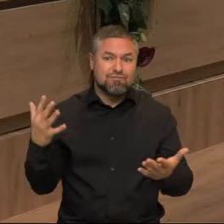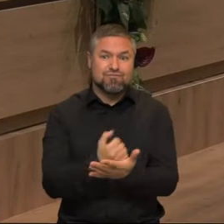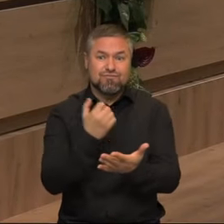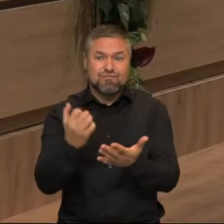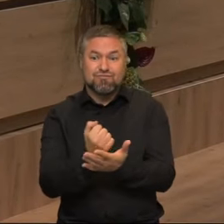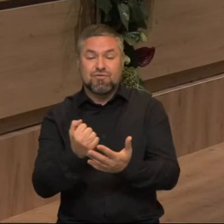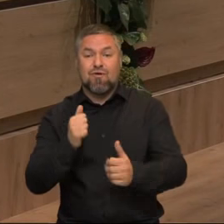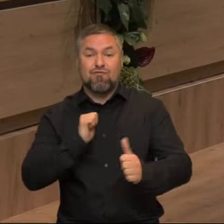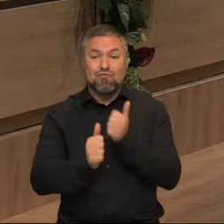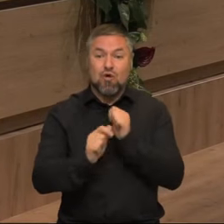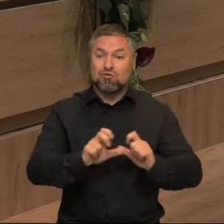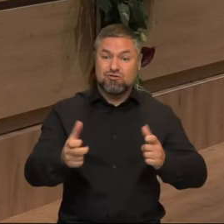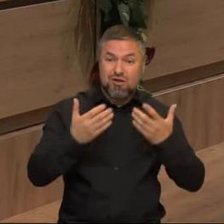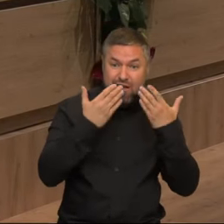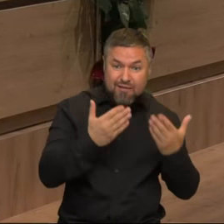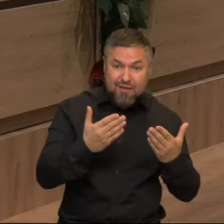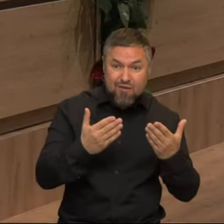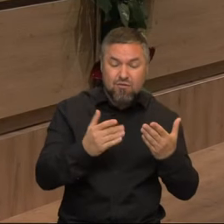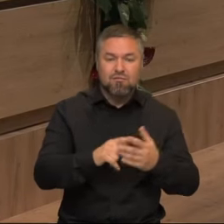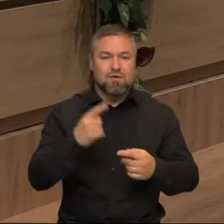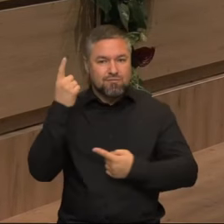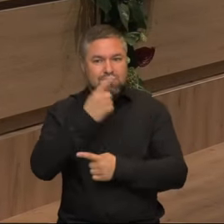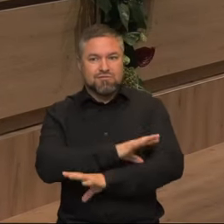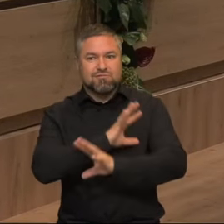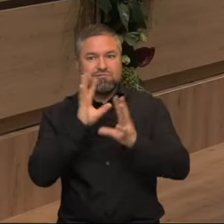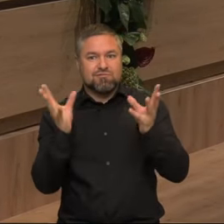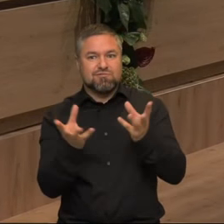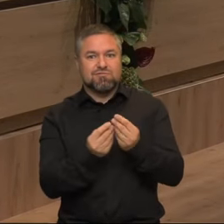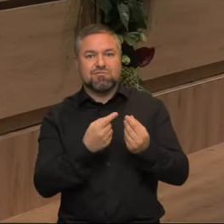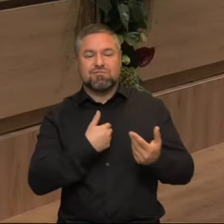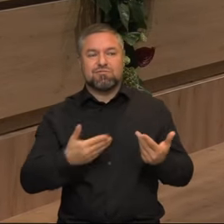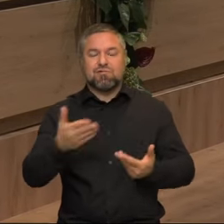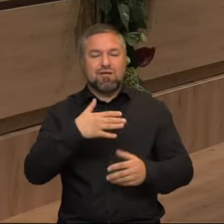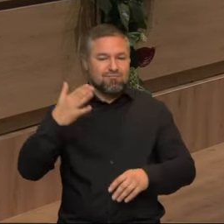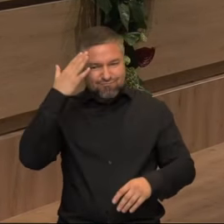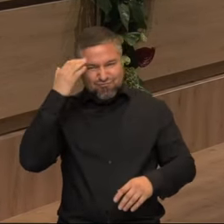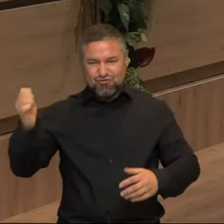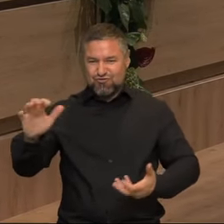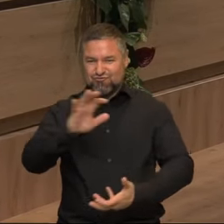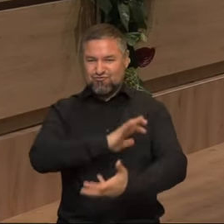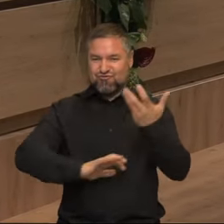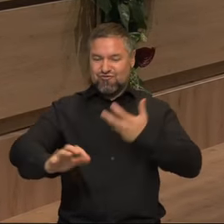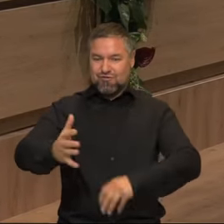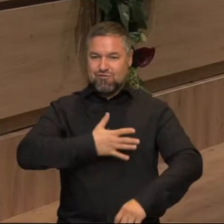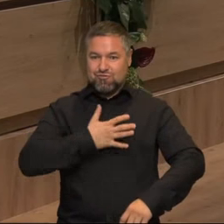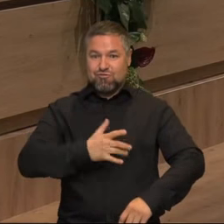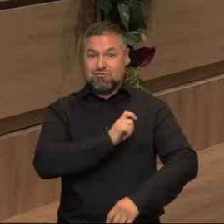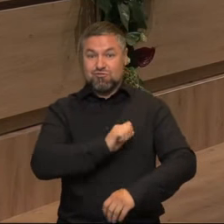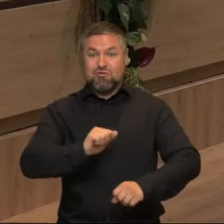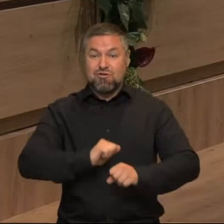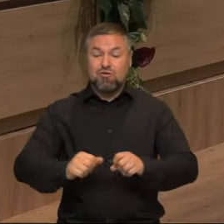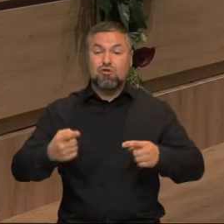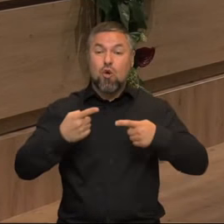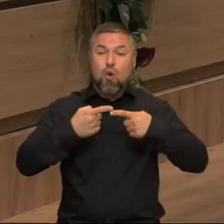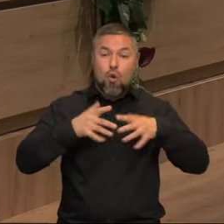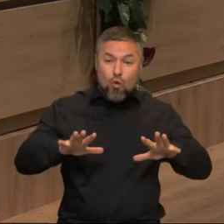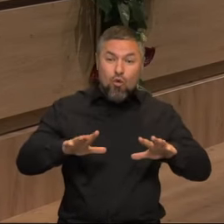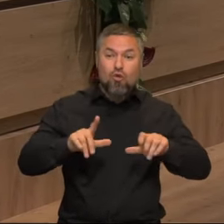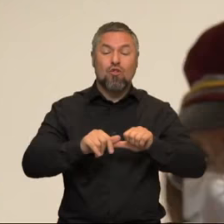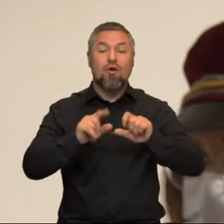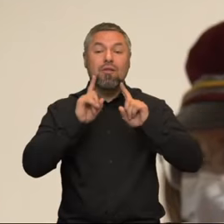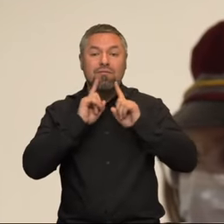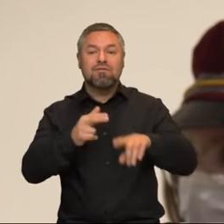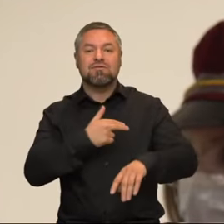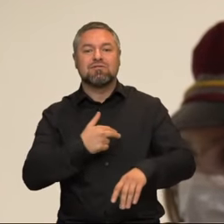nauce, myślę, że wszyscy czujemy się jak panowie czy mistrzowie świata. Mimo że trwa to na ogół krótko, to jest